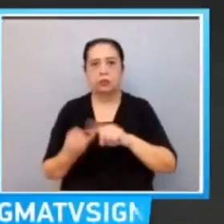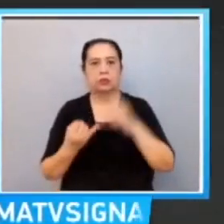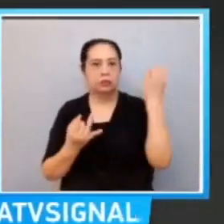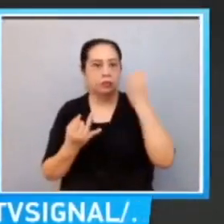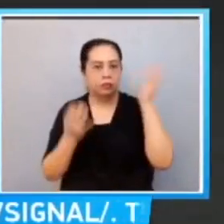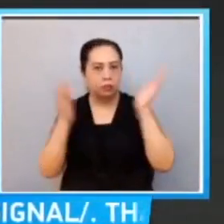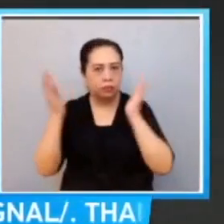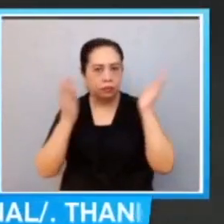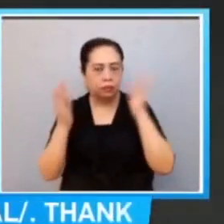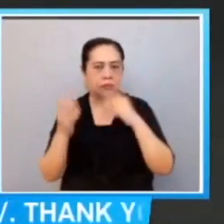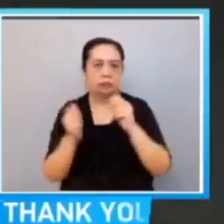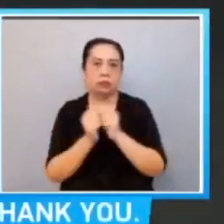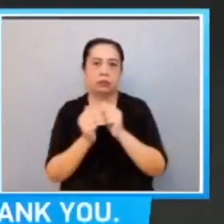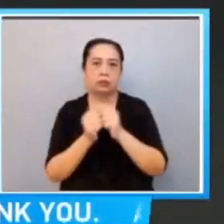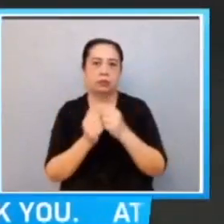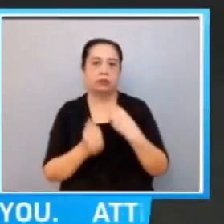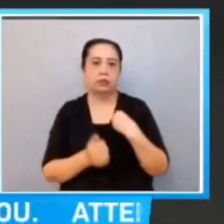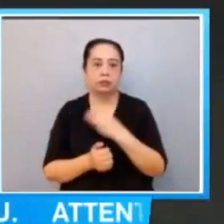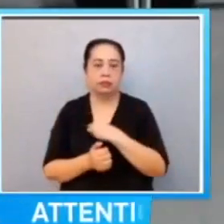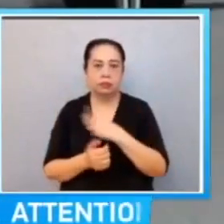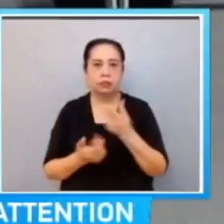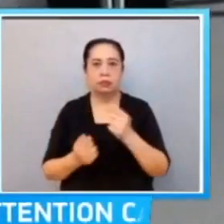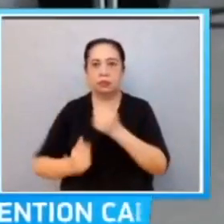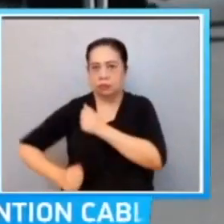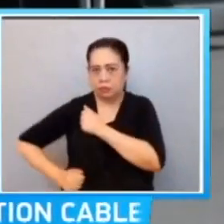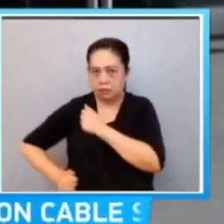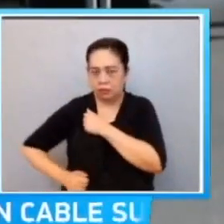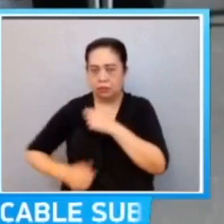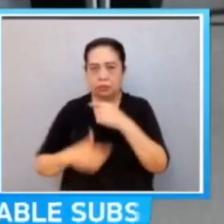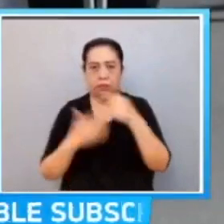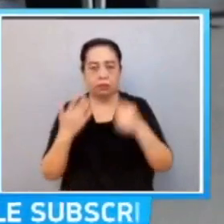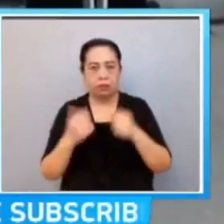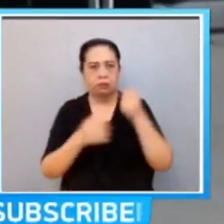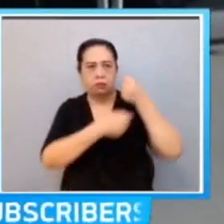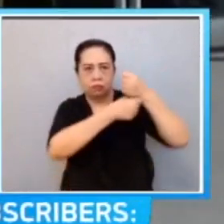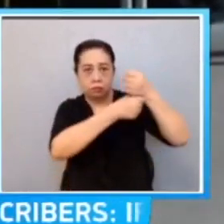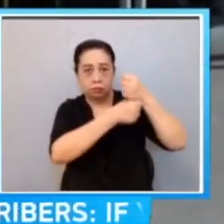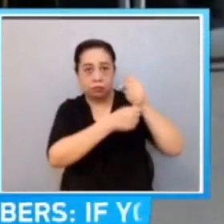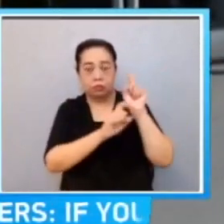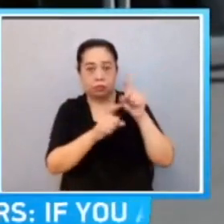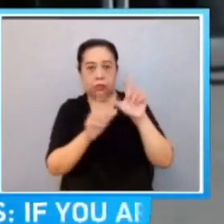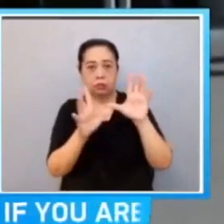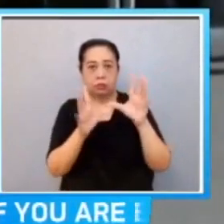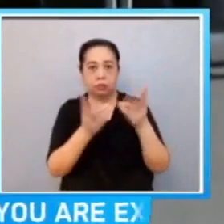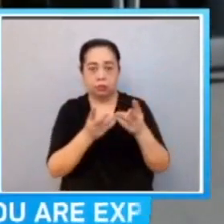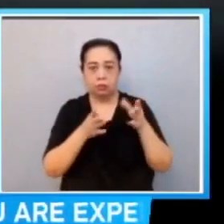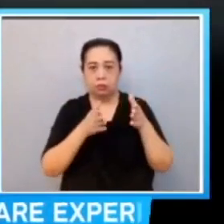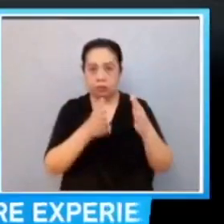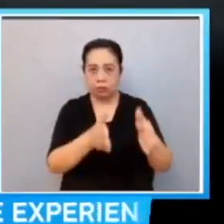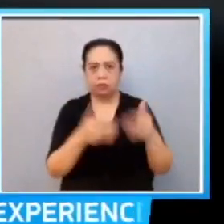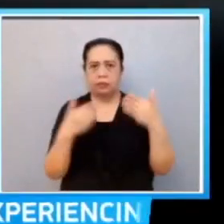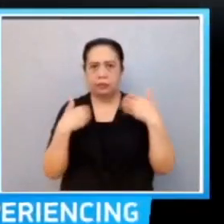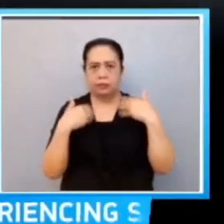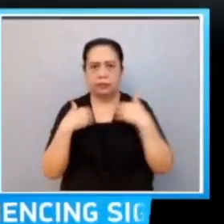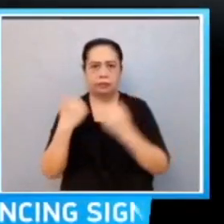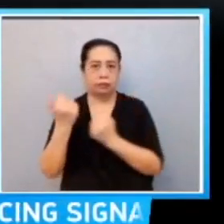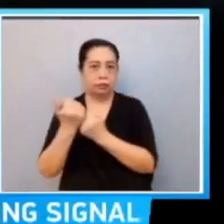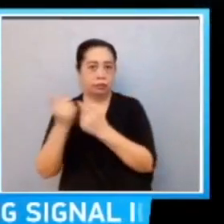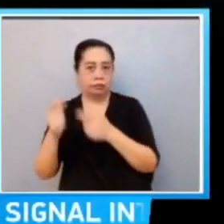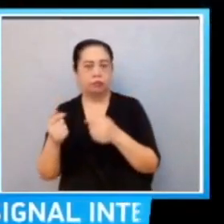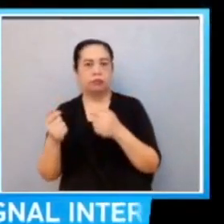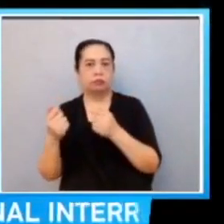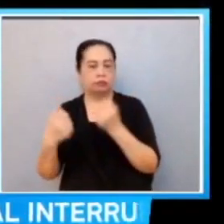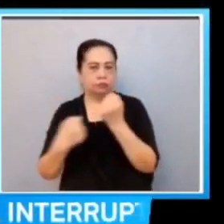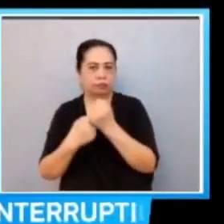at maging ilang miyembro ng militar. Bukod sa mga militanteng grupo na magrarally sa Commonwealth Avenue, ay may mga taga-suporta rin ng bagong hala na pangulo